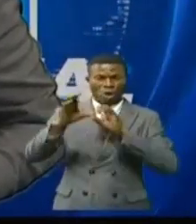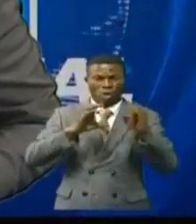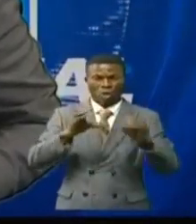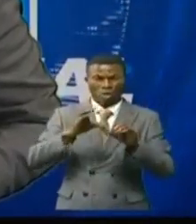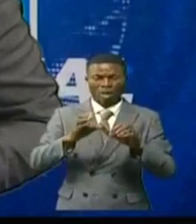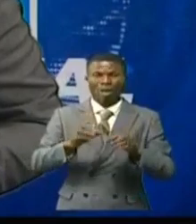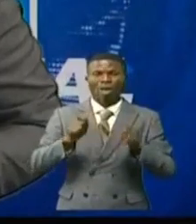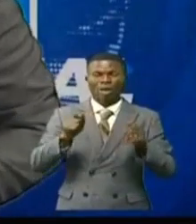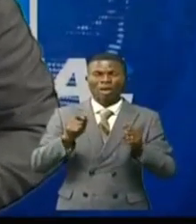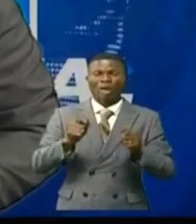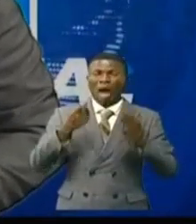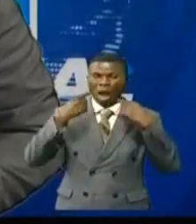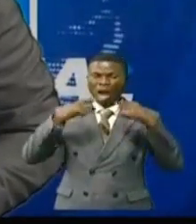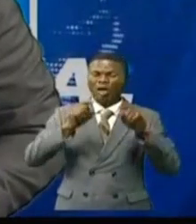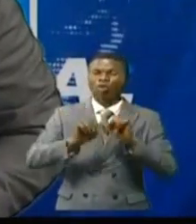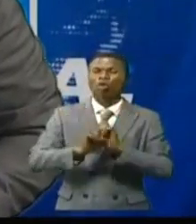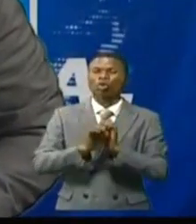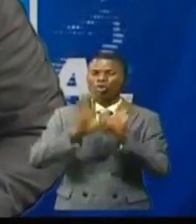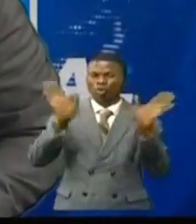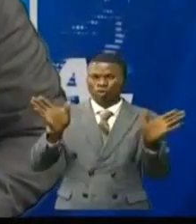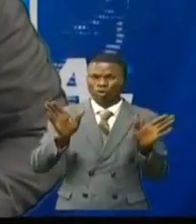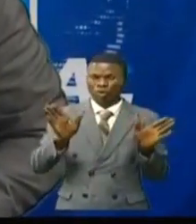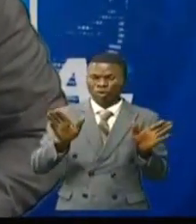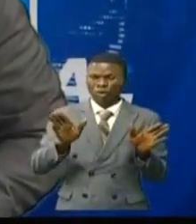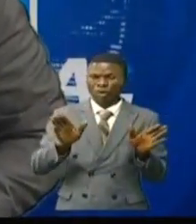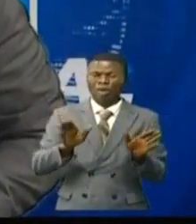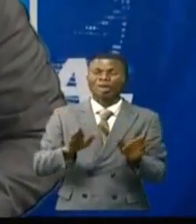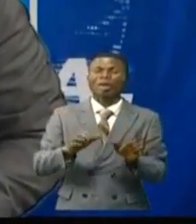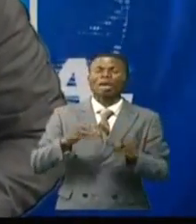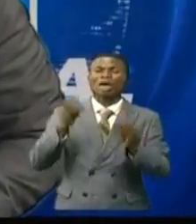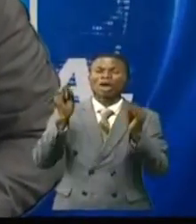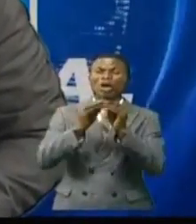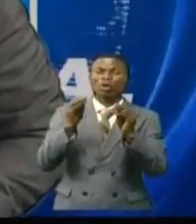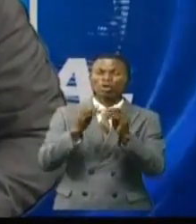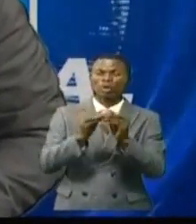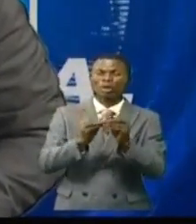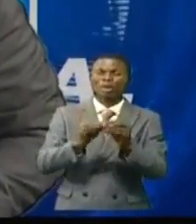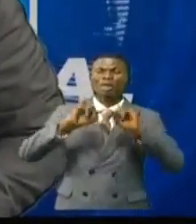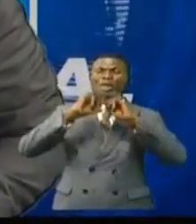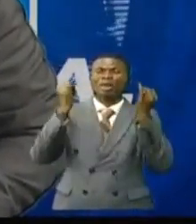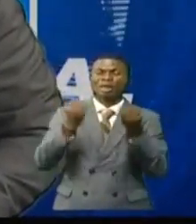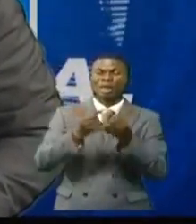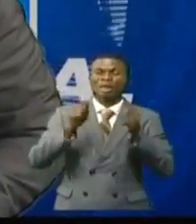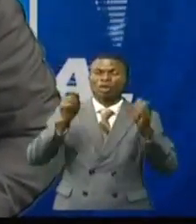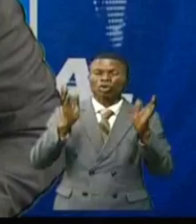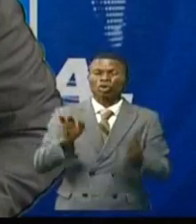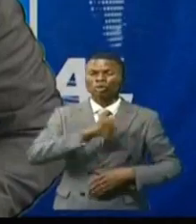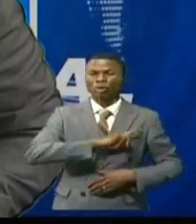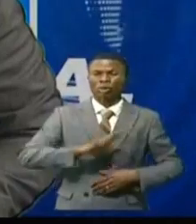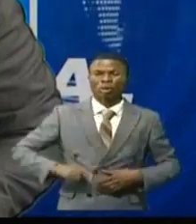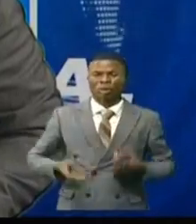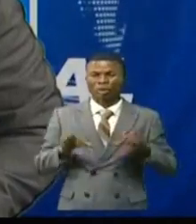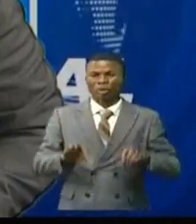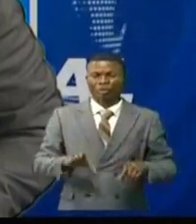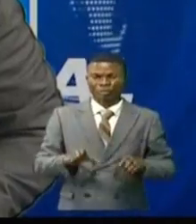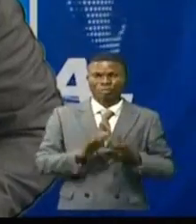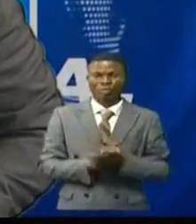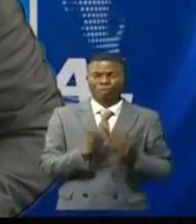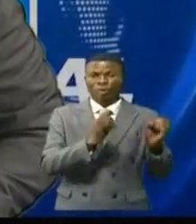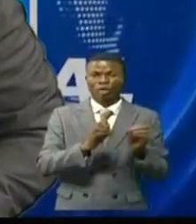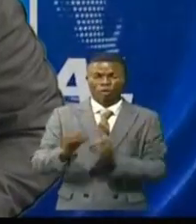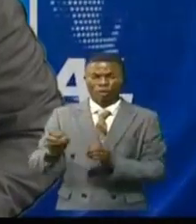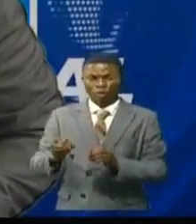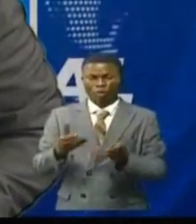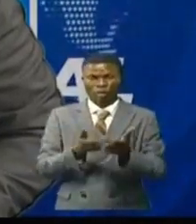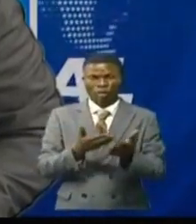de Médias l'a officiellement annoncé. Patrick Mouyaya prenait part à la table ronde sur l'industrie de médias en République démocratique du Congo, forum organisé à